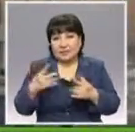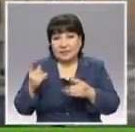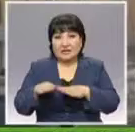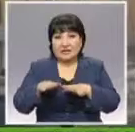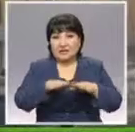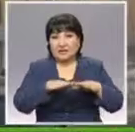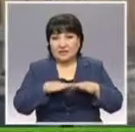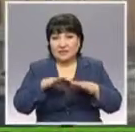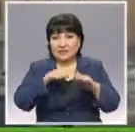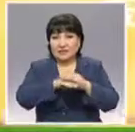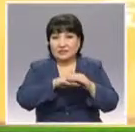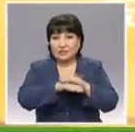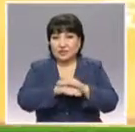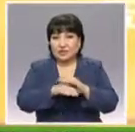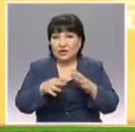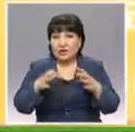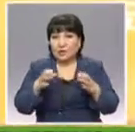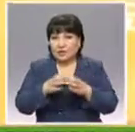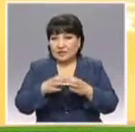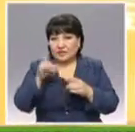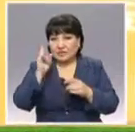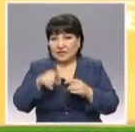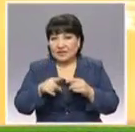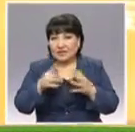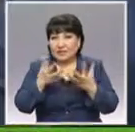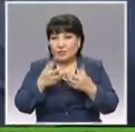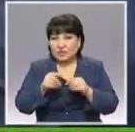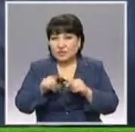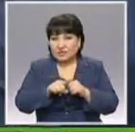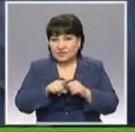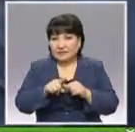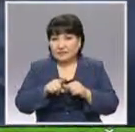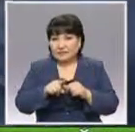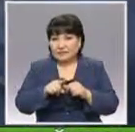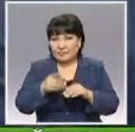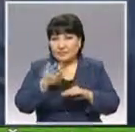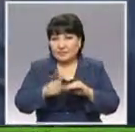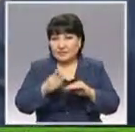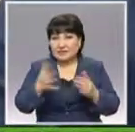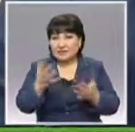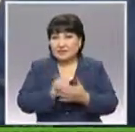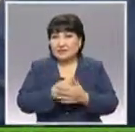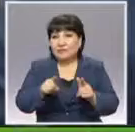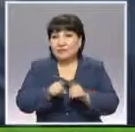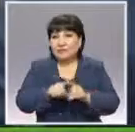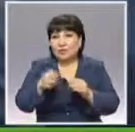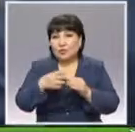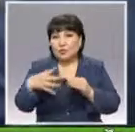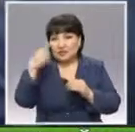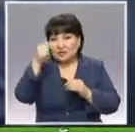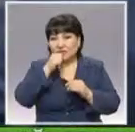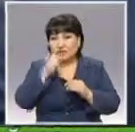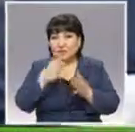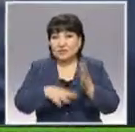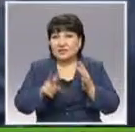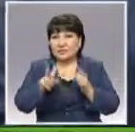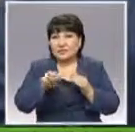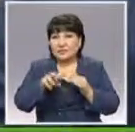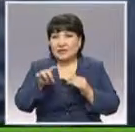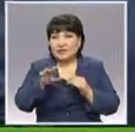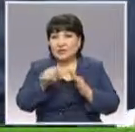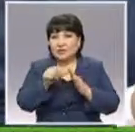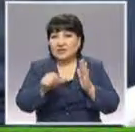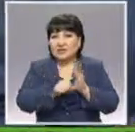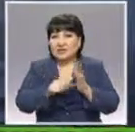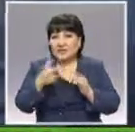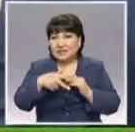зейнетақы қорынан белгілі мөлшерде несие алады. На 2015 год. 2015 жылы 92 миллиард, 2016 жылы